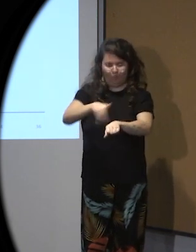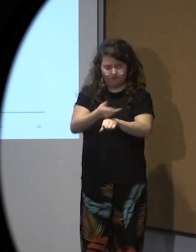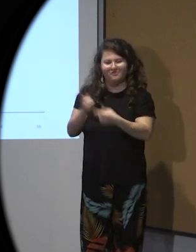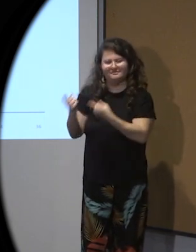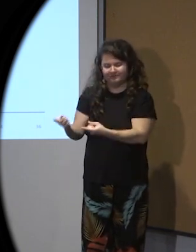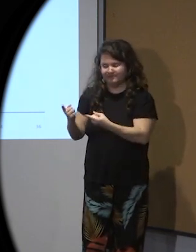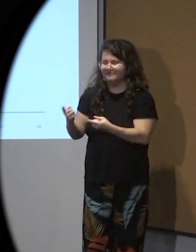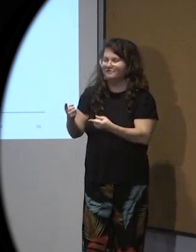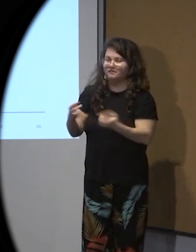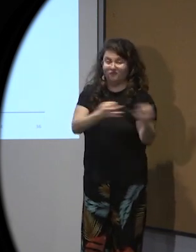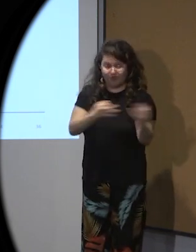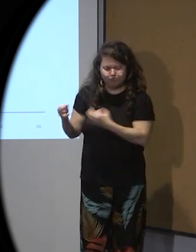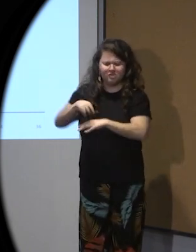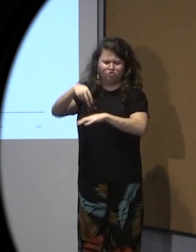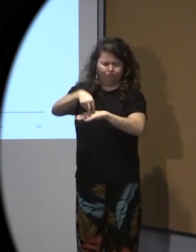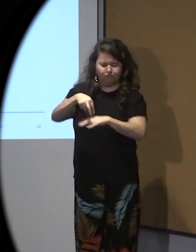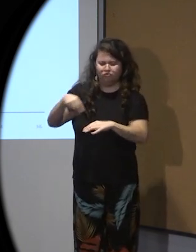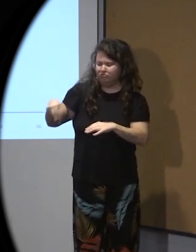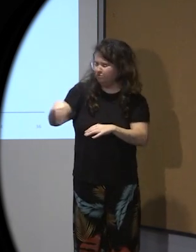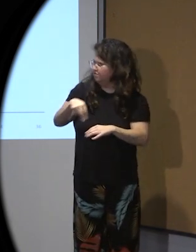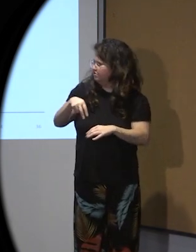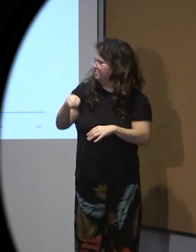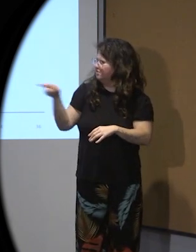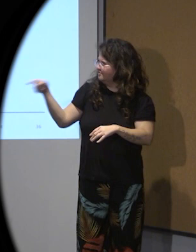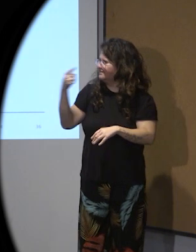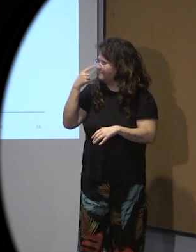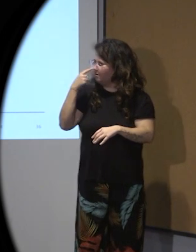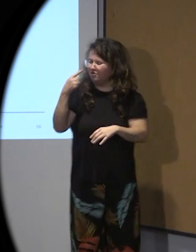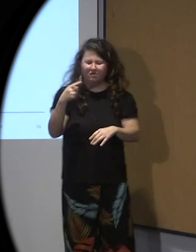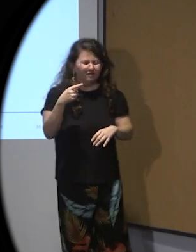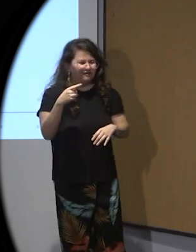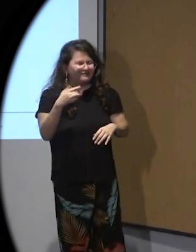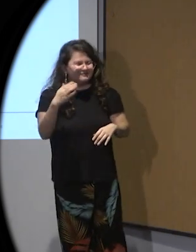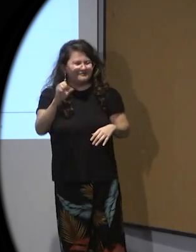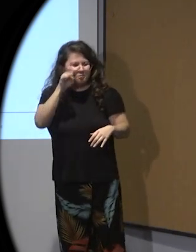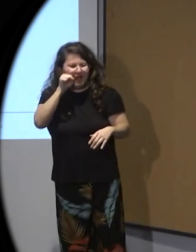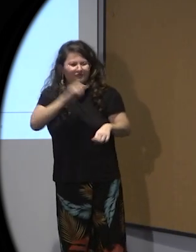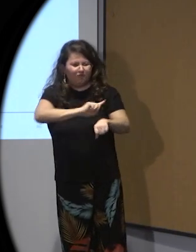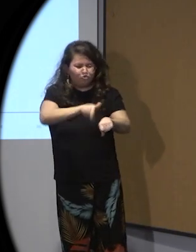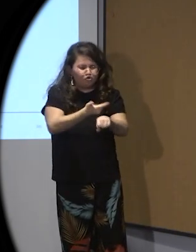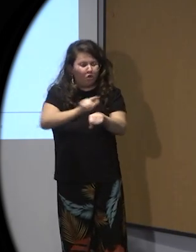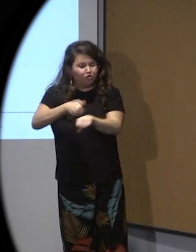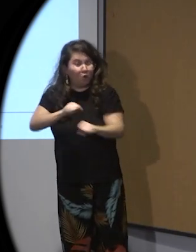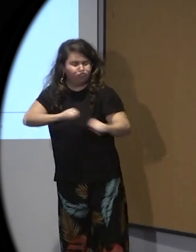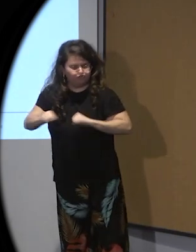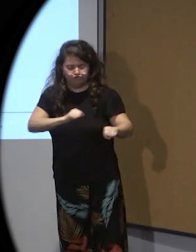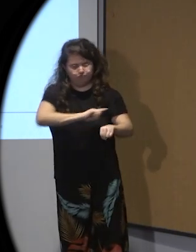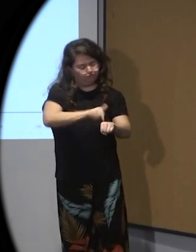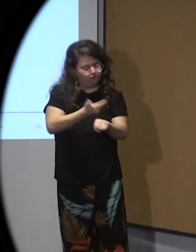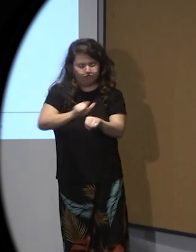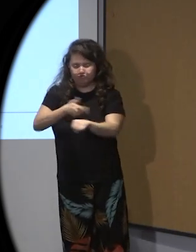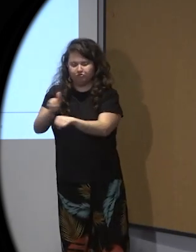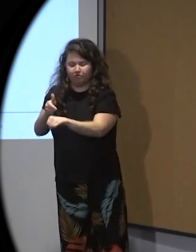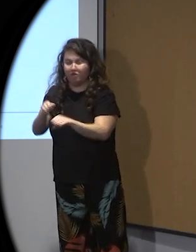entendu toutes les 2 heures au moins. Oui, c'est ça. Hein. Ouais, toutes les 2 heures. Donc, il faut trouver des astuces. Hein. On peut rester assis plus de 3 heures par